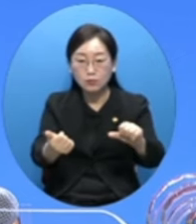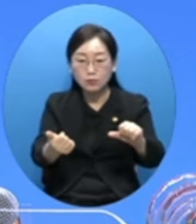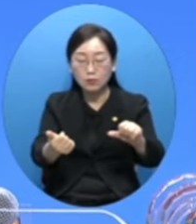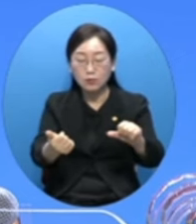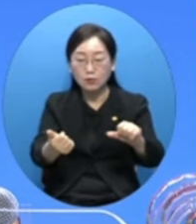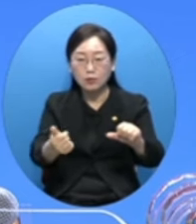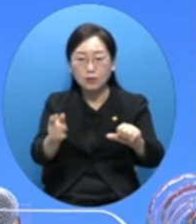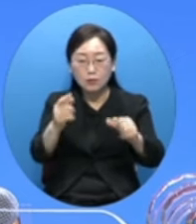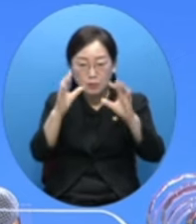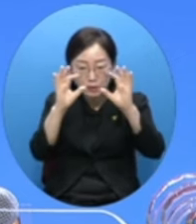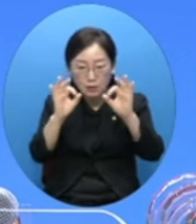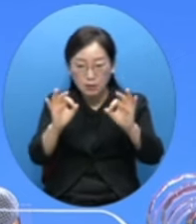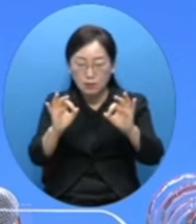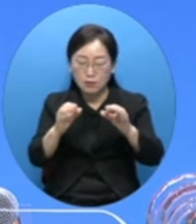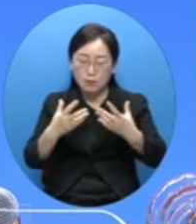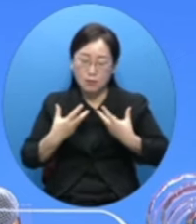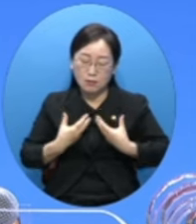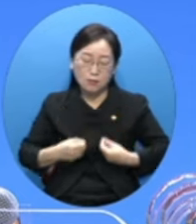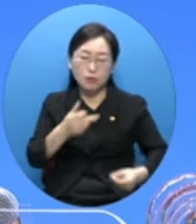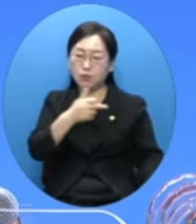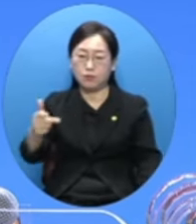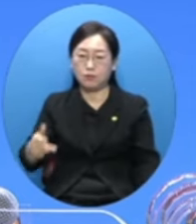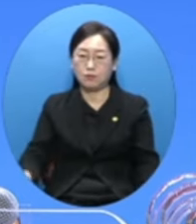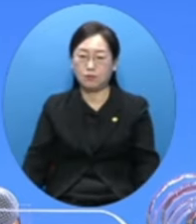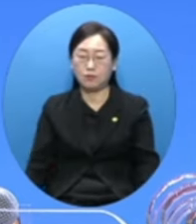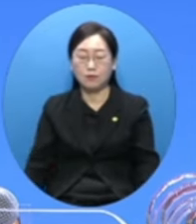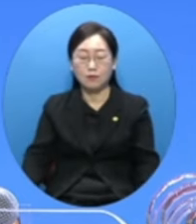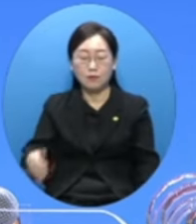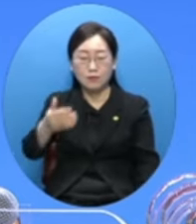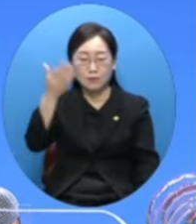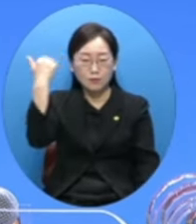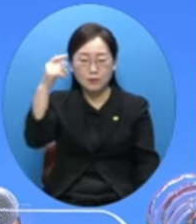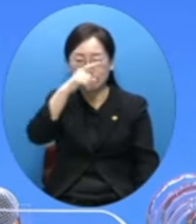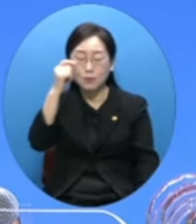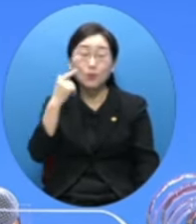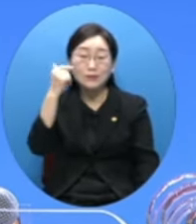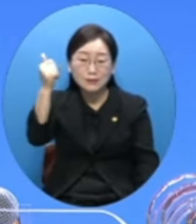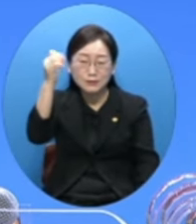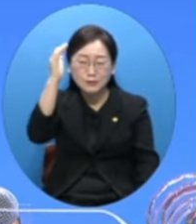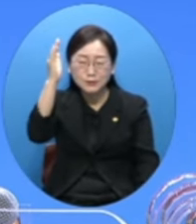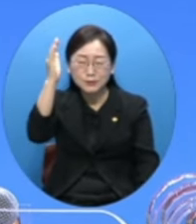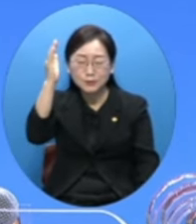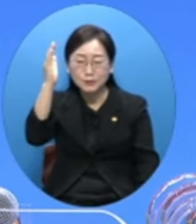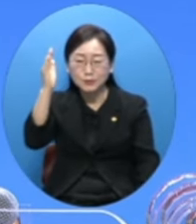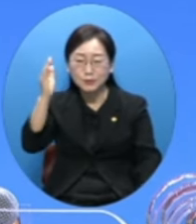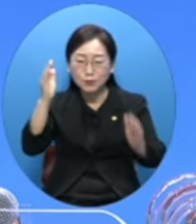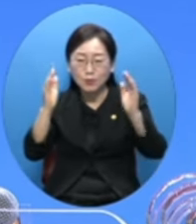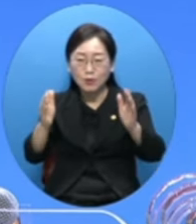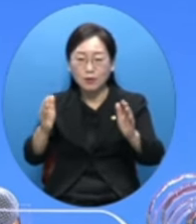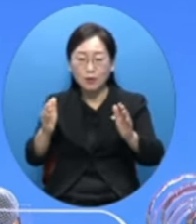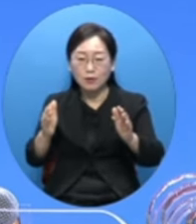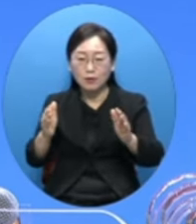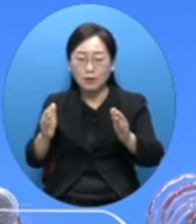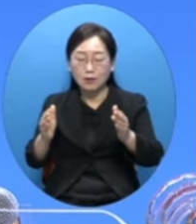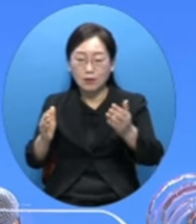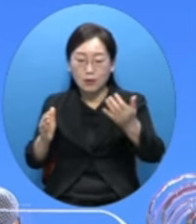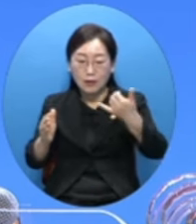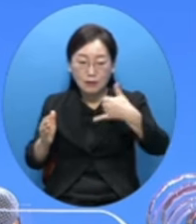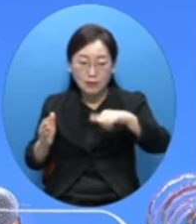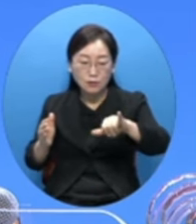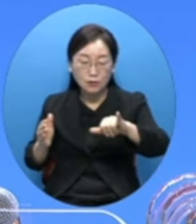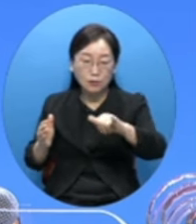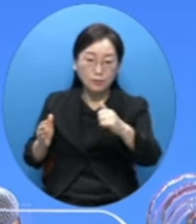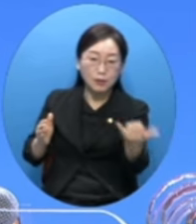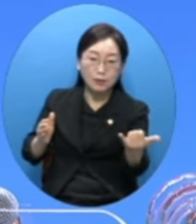없습니다. 제가 지금까지 목회하면서 많은 분들의 자녀가 먼저 떠나서 슬피 우는 모습을 봤는데,